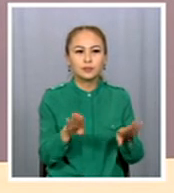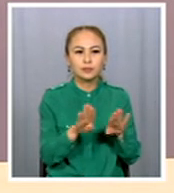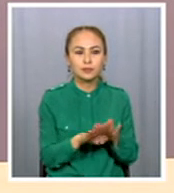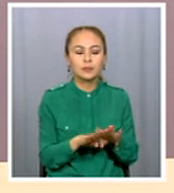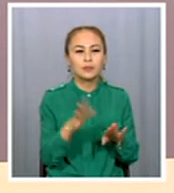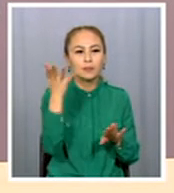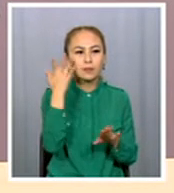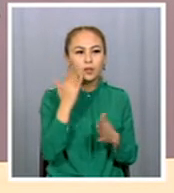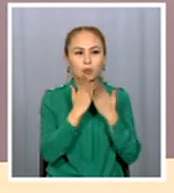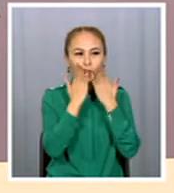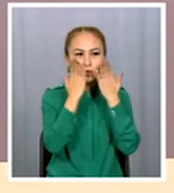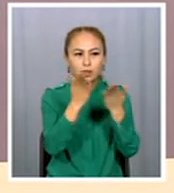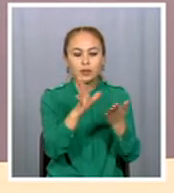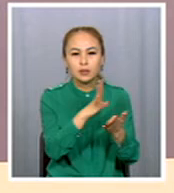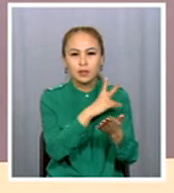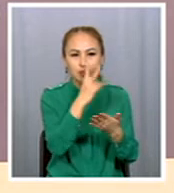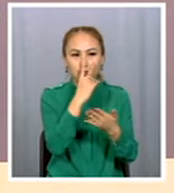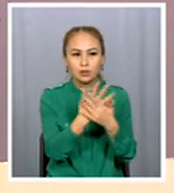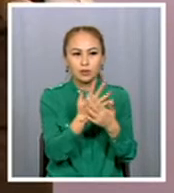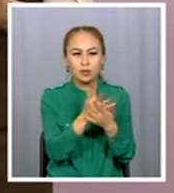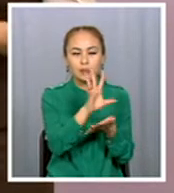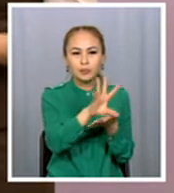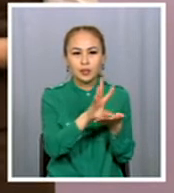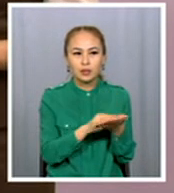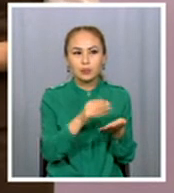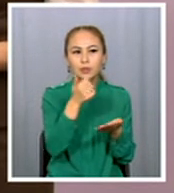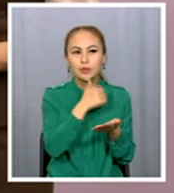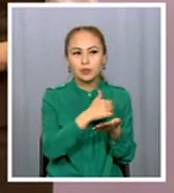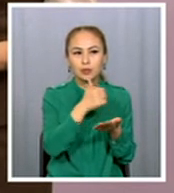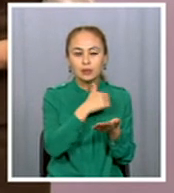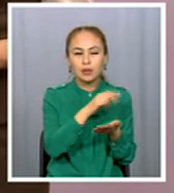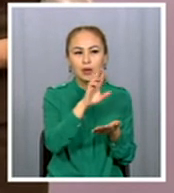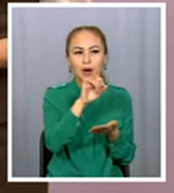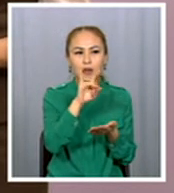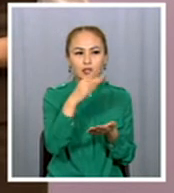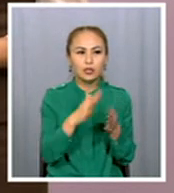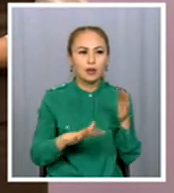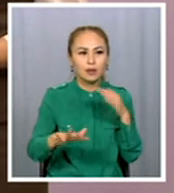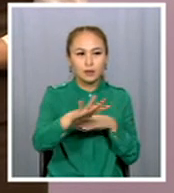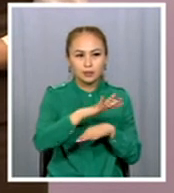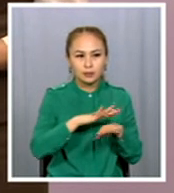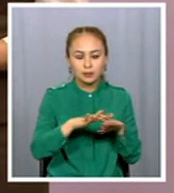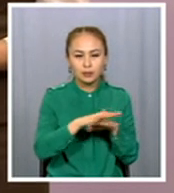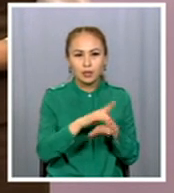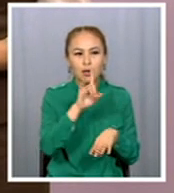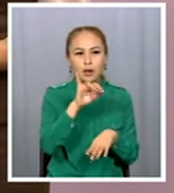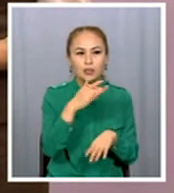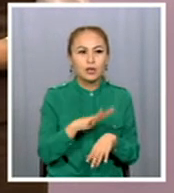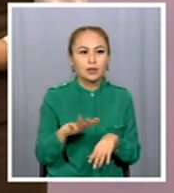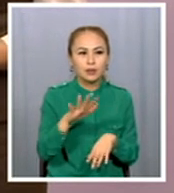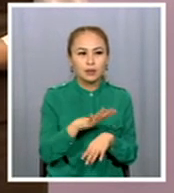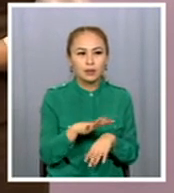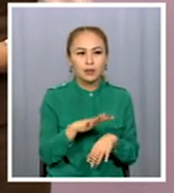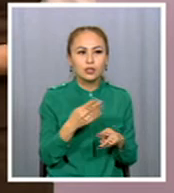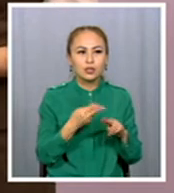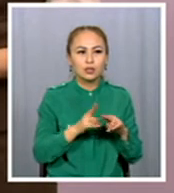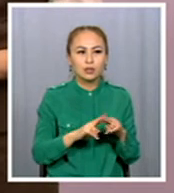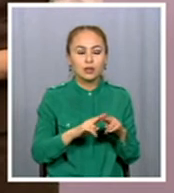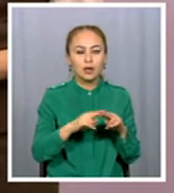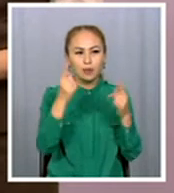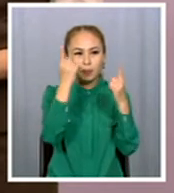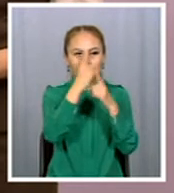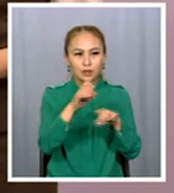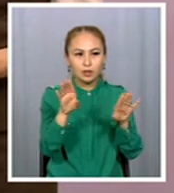оқығанда негізгі тұстарын белгілеп отырыңдар. Ғарыш алаңы, ғарыш айлағы,